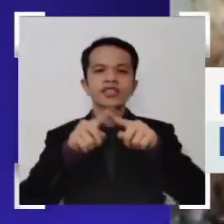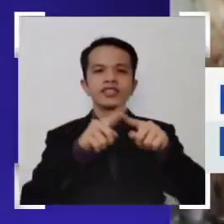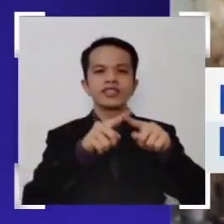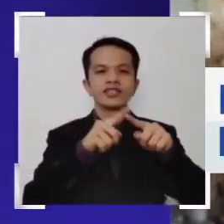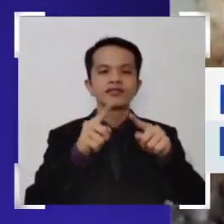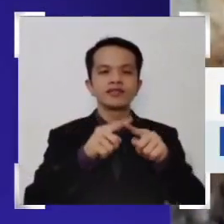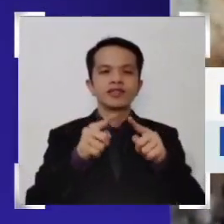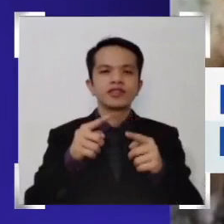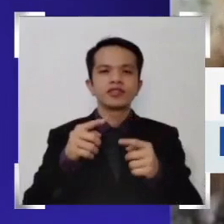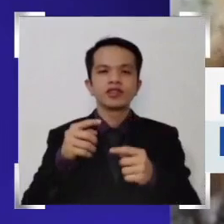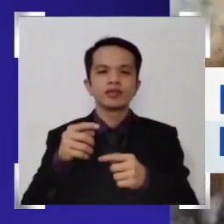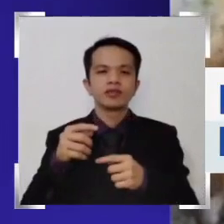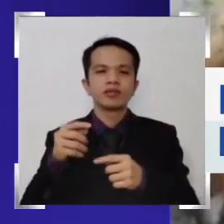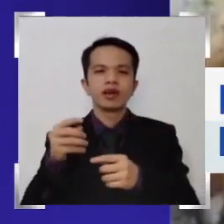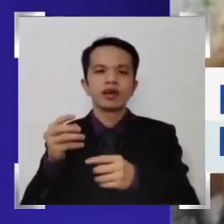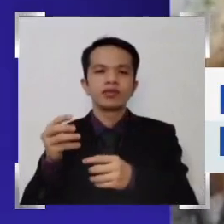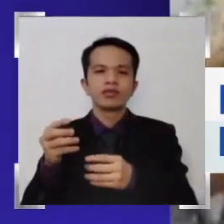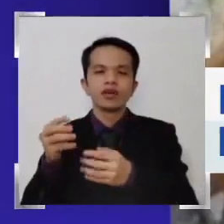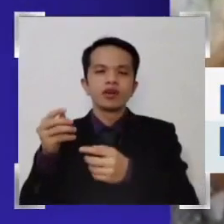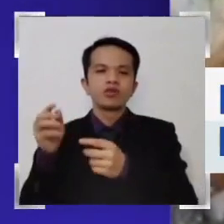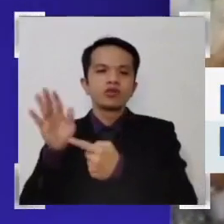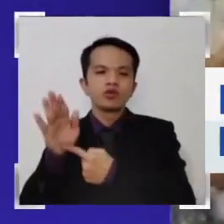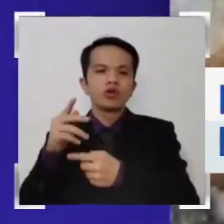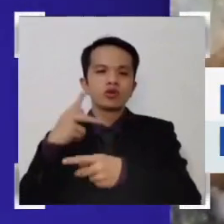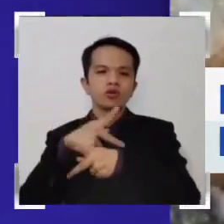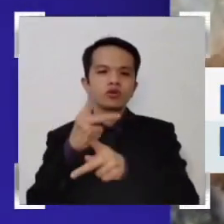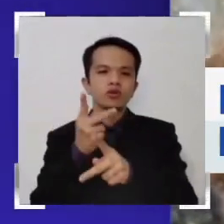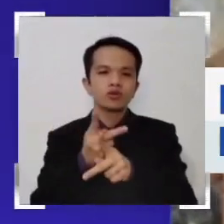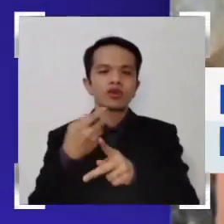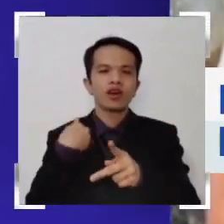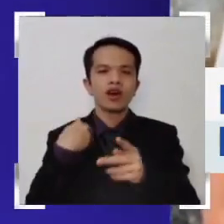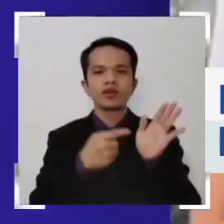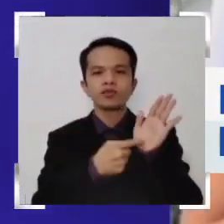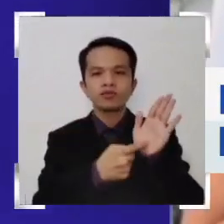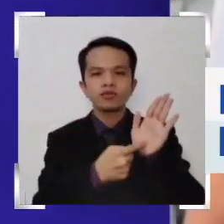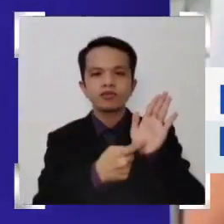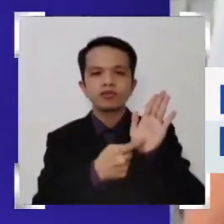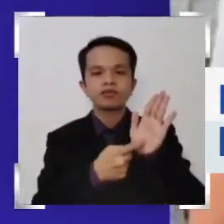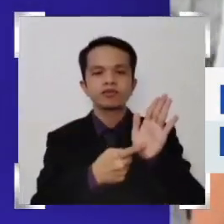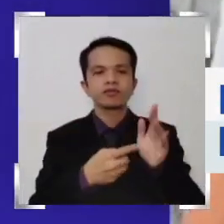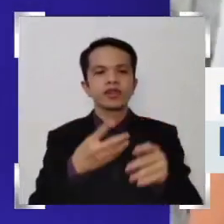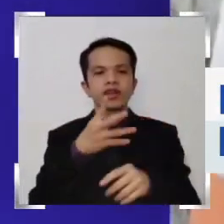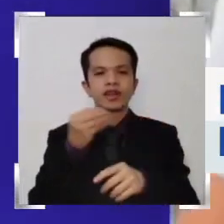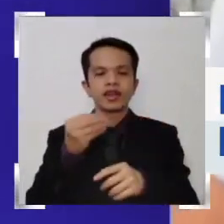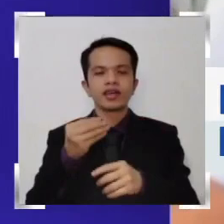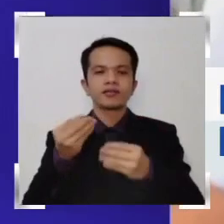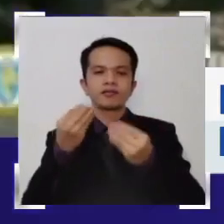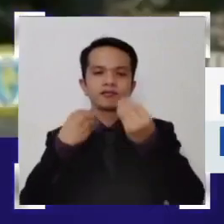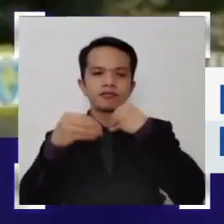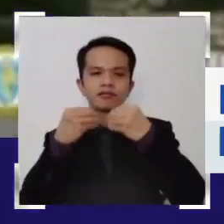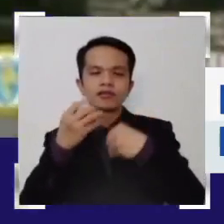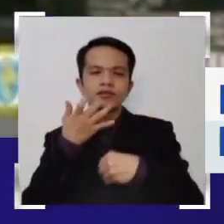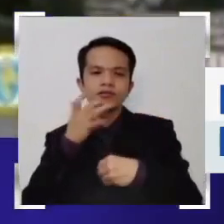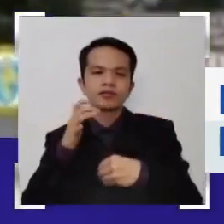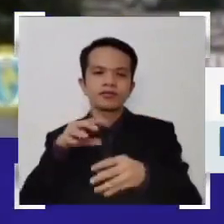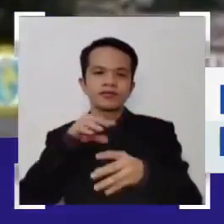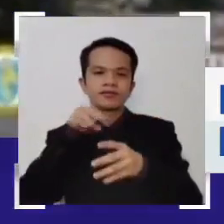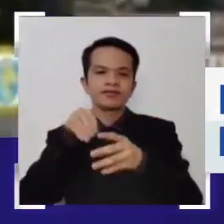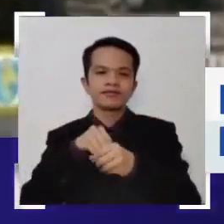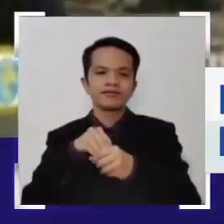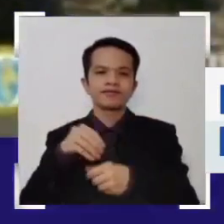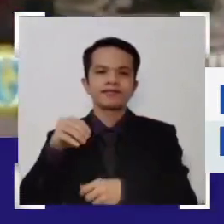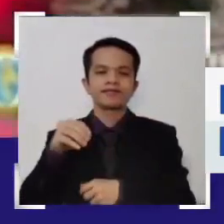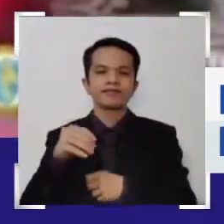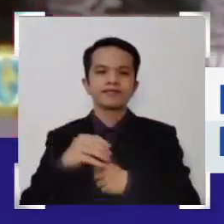ang produkto ng kanilang barangay at ang masasarap na luto ng kuyog sa bayan ng Calatagan. Isang gabi rin